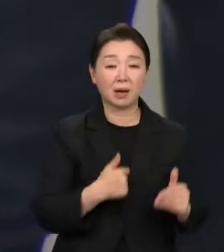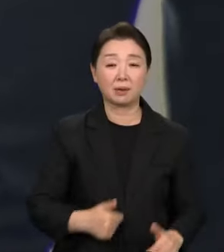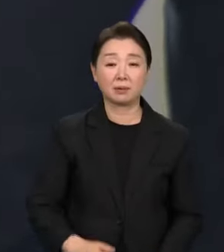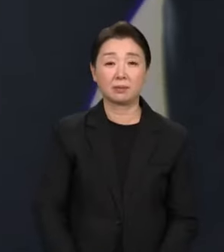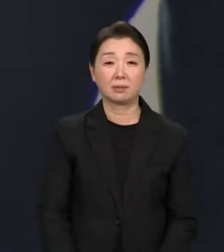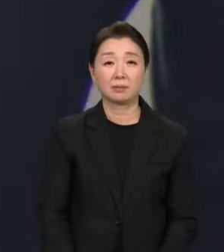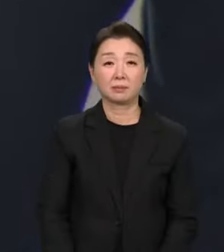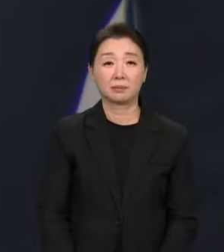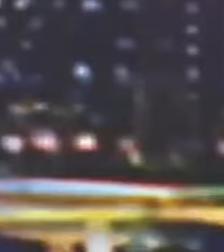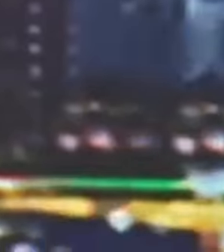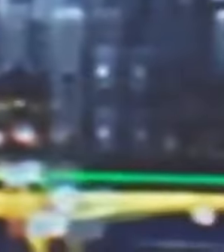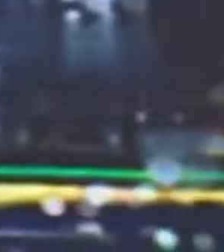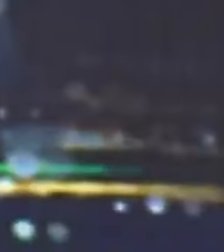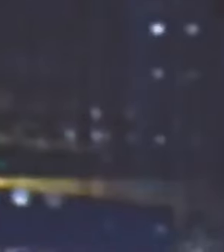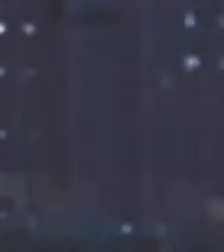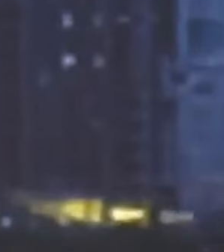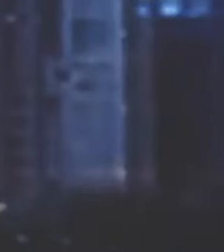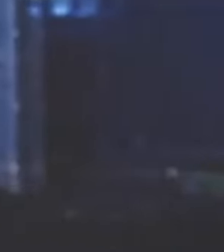심가은입니다.